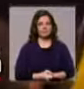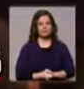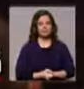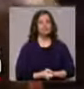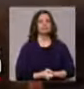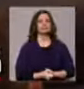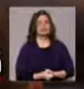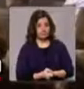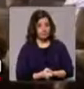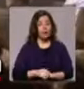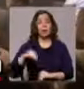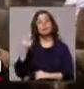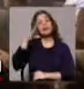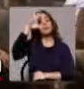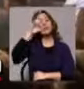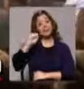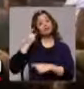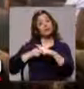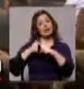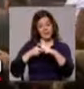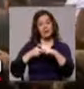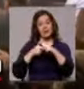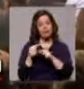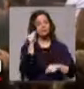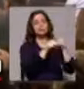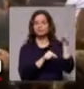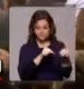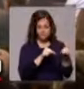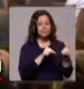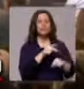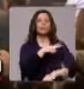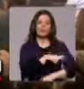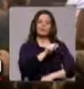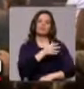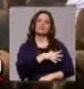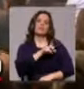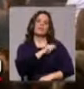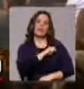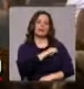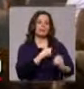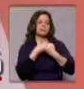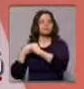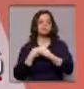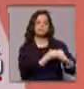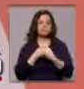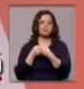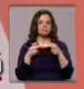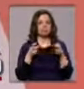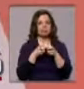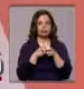um apontar de dedos do primeiro-ministro grego aos governos português e espanhol na hora de braço de ferro com Bruxelas.